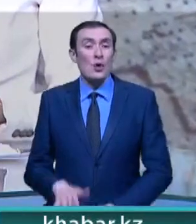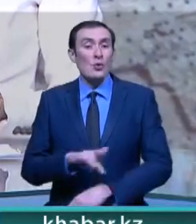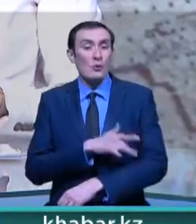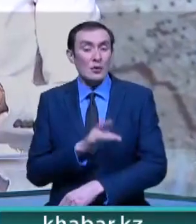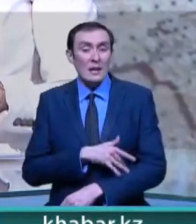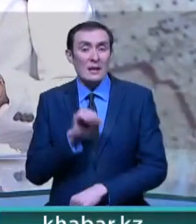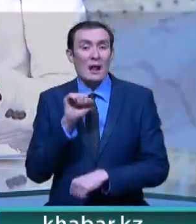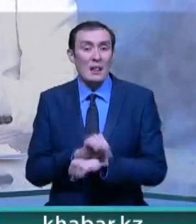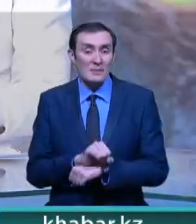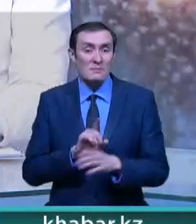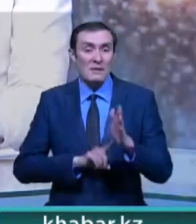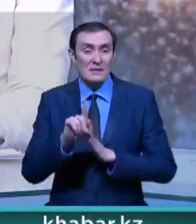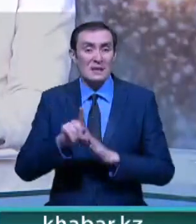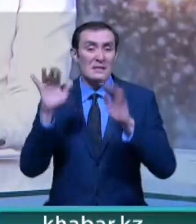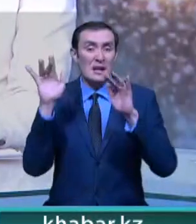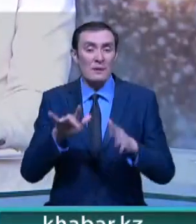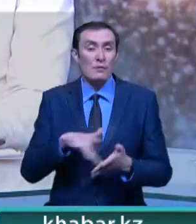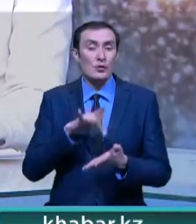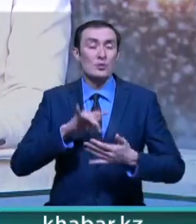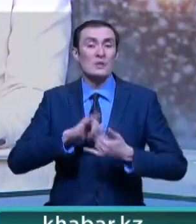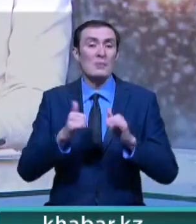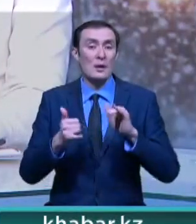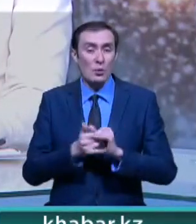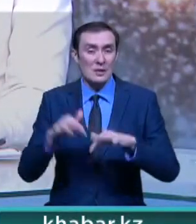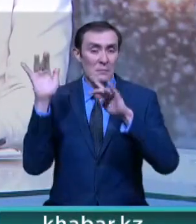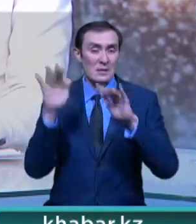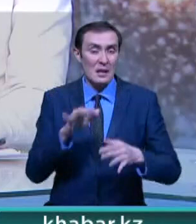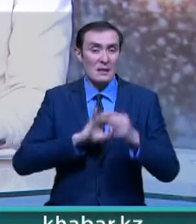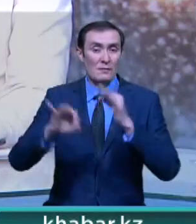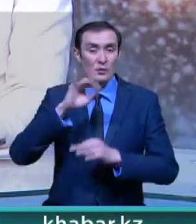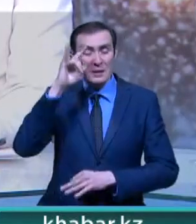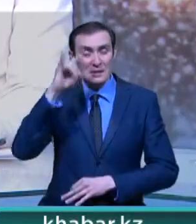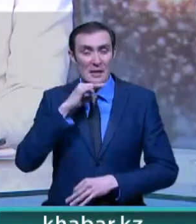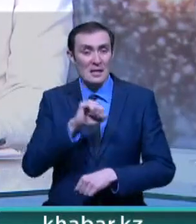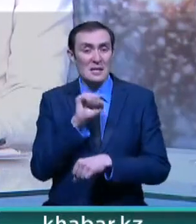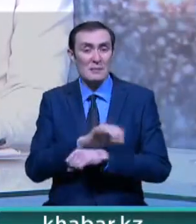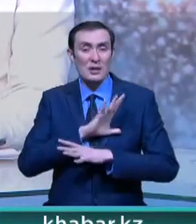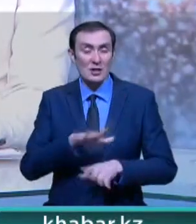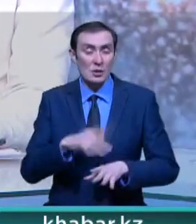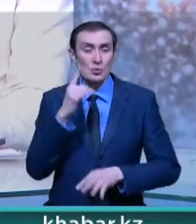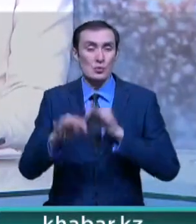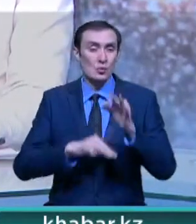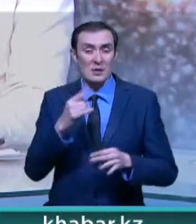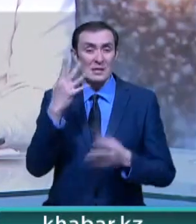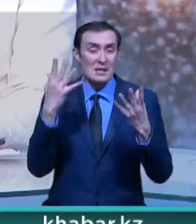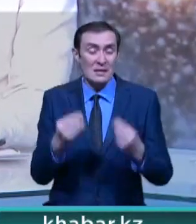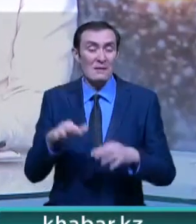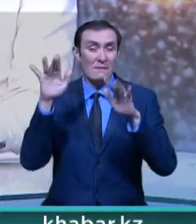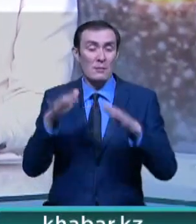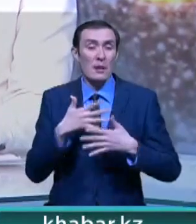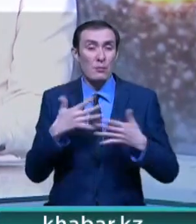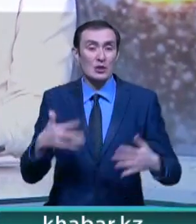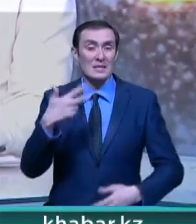Коммунальный коллапс спровоцировали снегопады в Усть-Каменогорске. Метель на востоке страны не прекращалась почти сутки. За день в регионе выпало